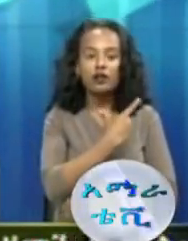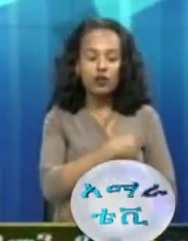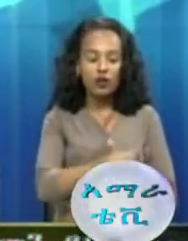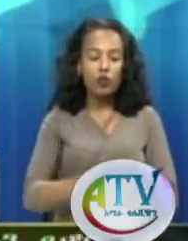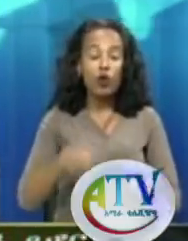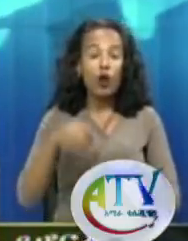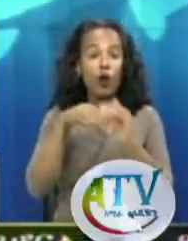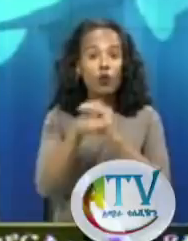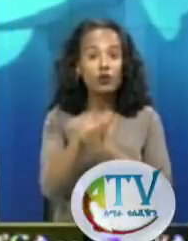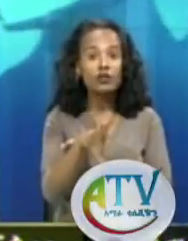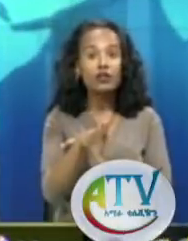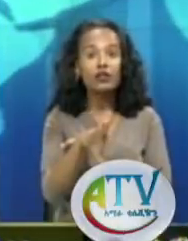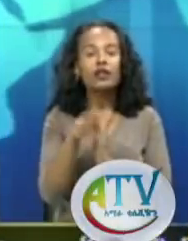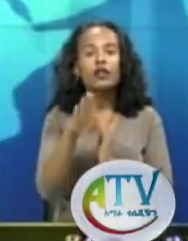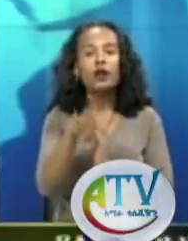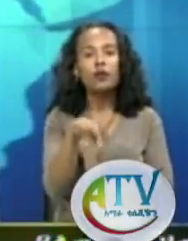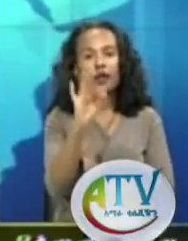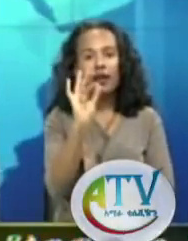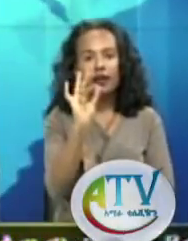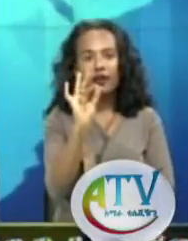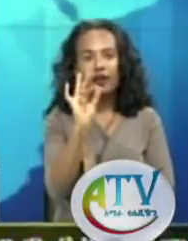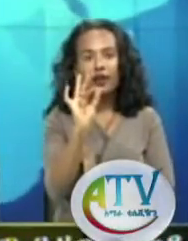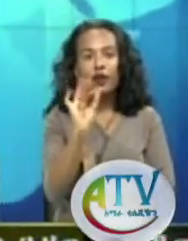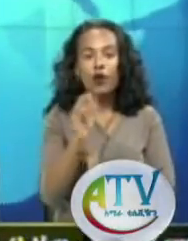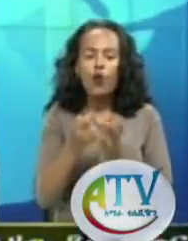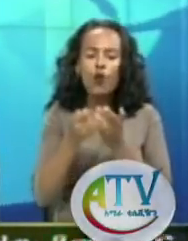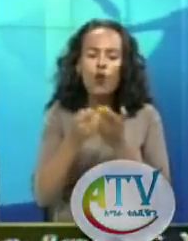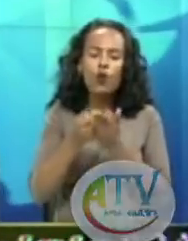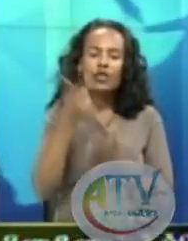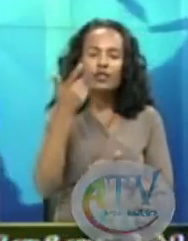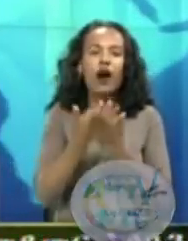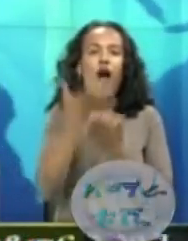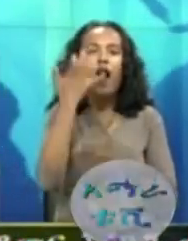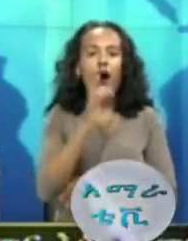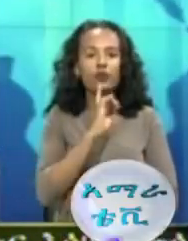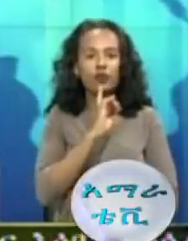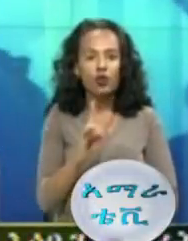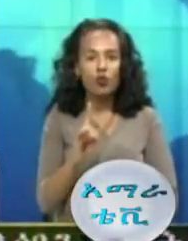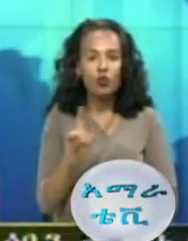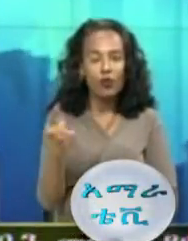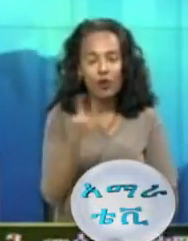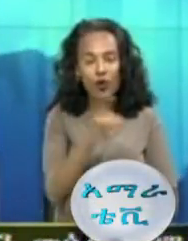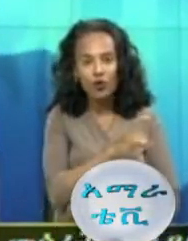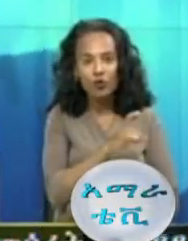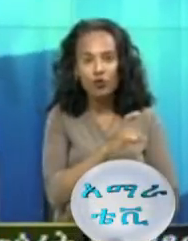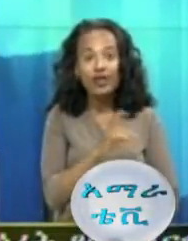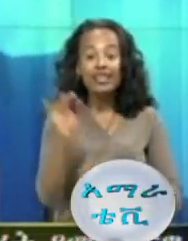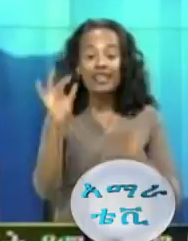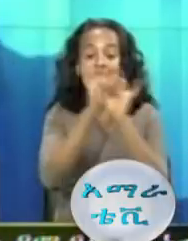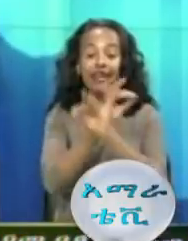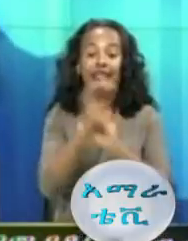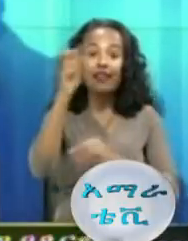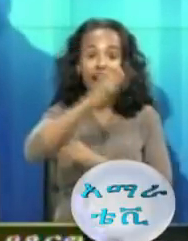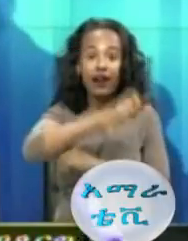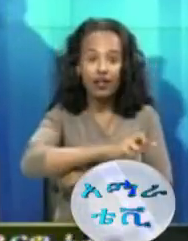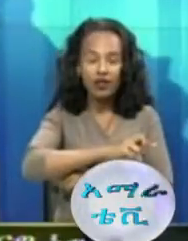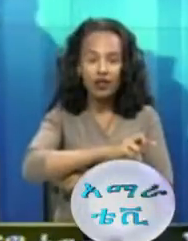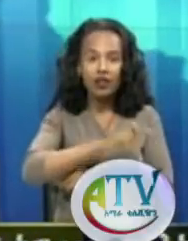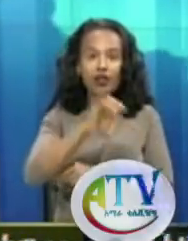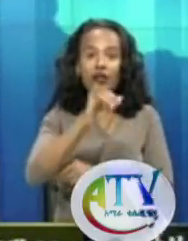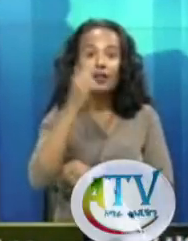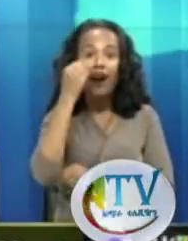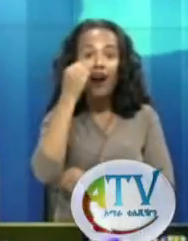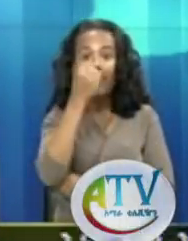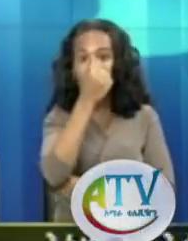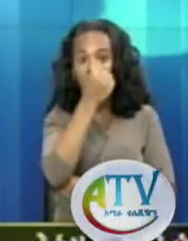ልቦና ውስጥ የሚገኝ ውድ ሀብት ነው። በመሆኑም ሌት ተቀን እንደ